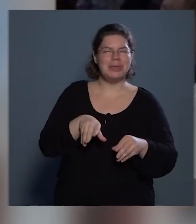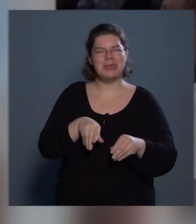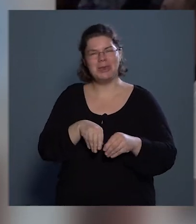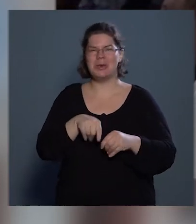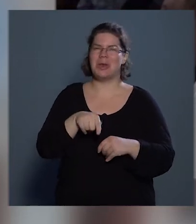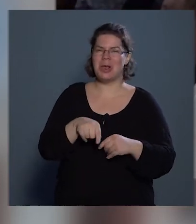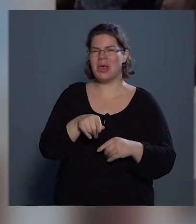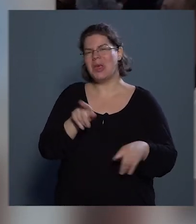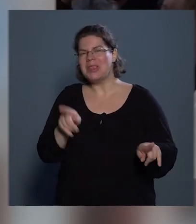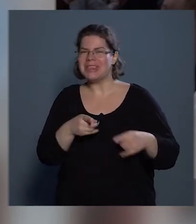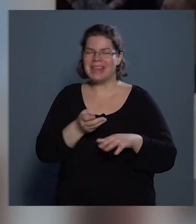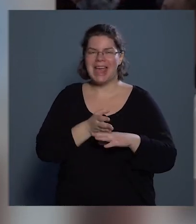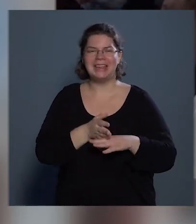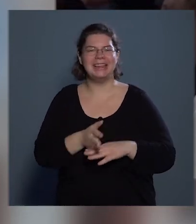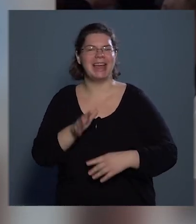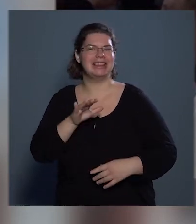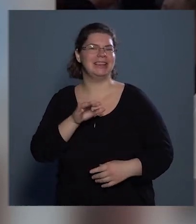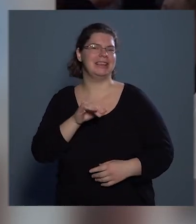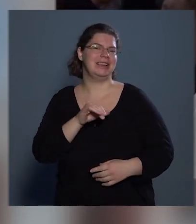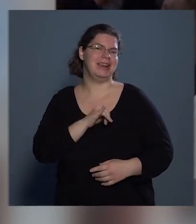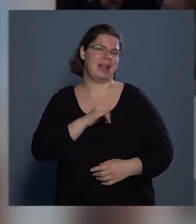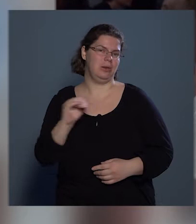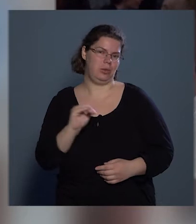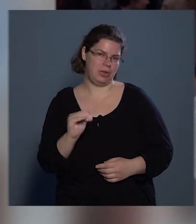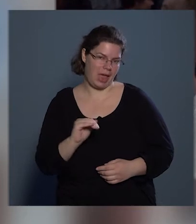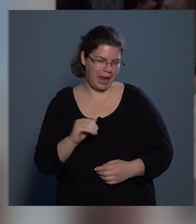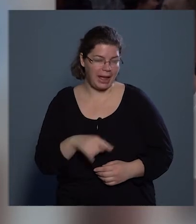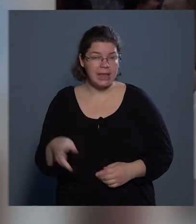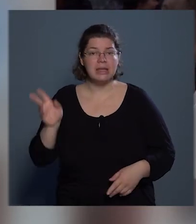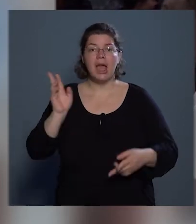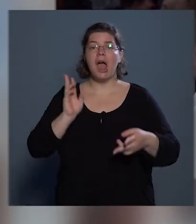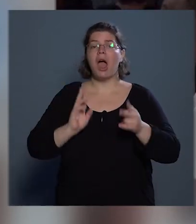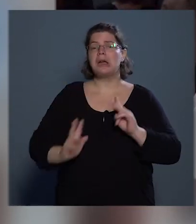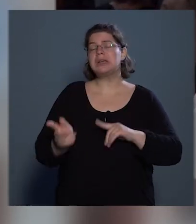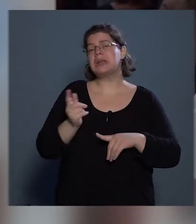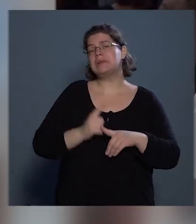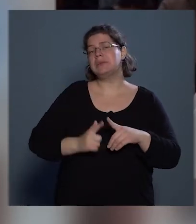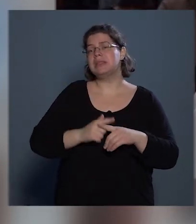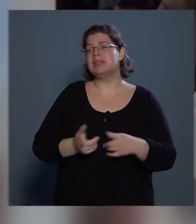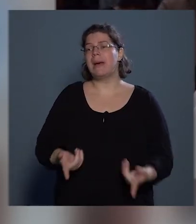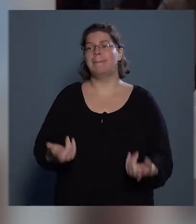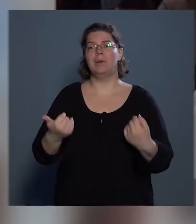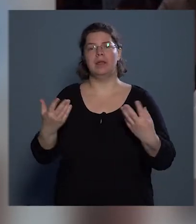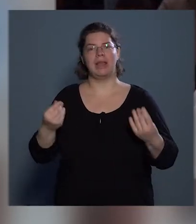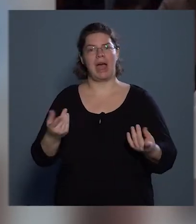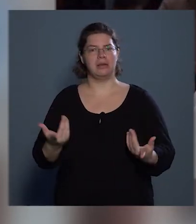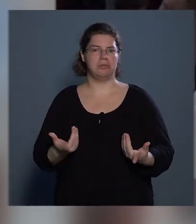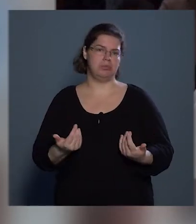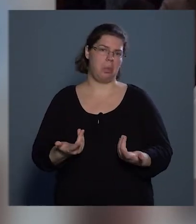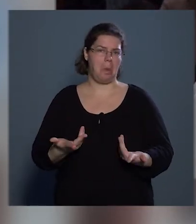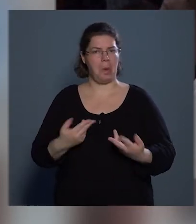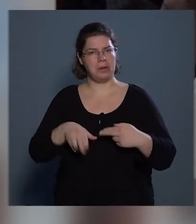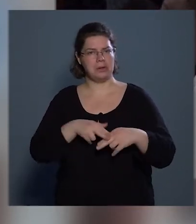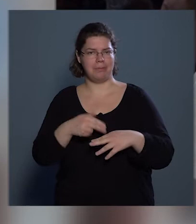zene iránt érdeklődő gyerekei, akik egy kicsit ebből a tantárgyból többet